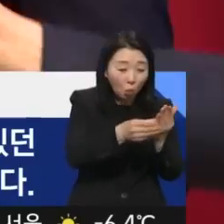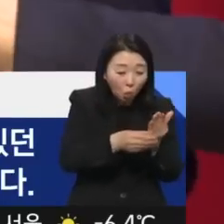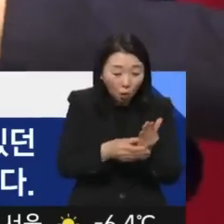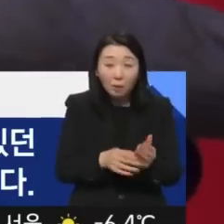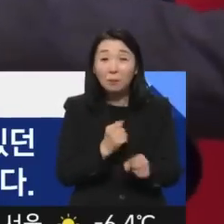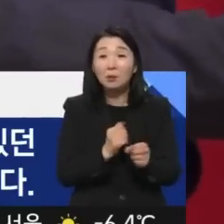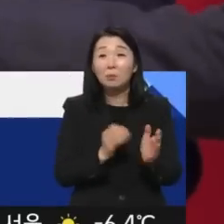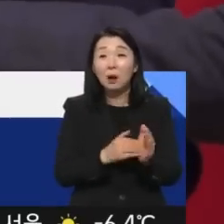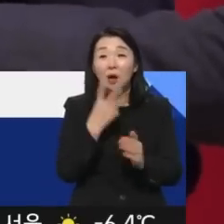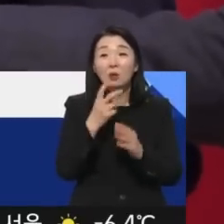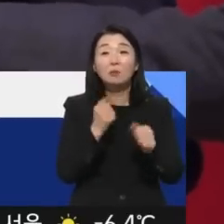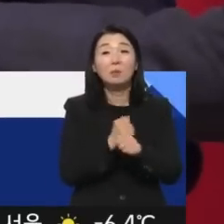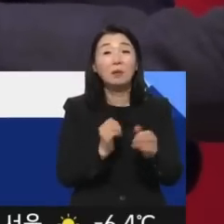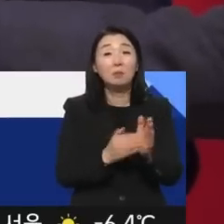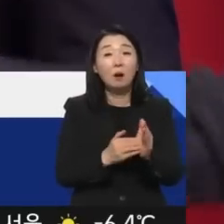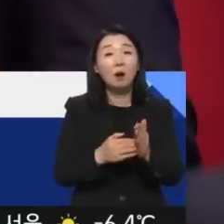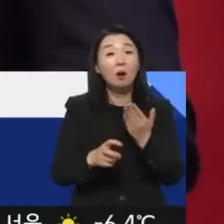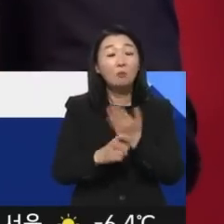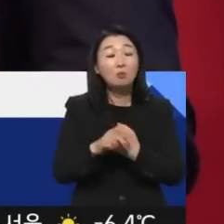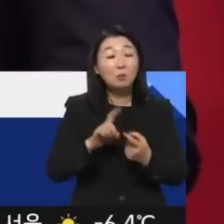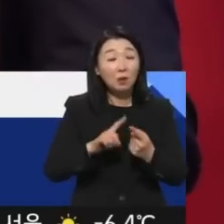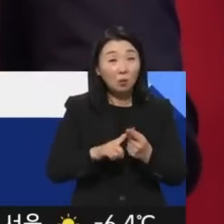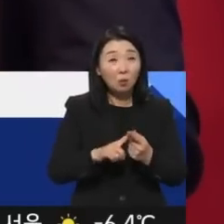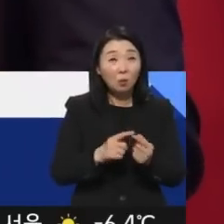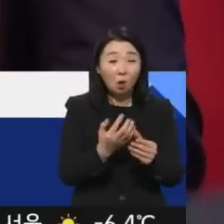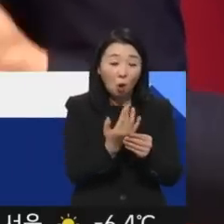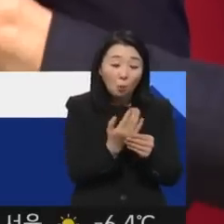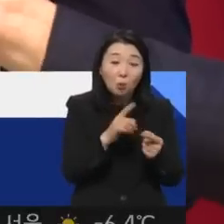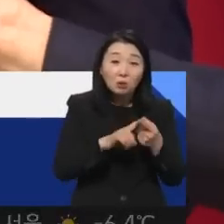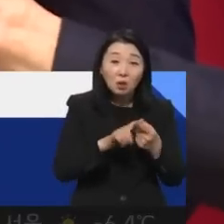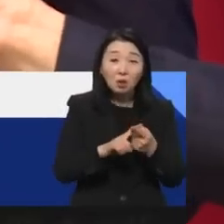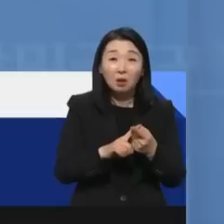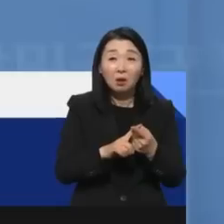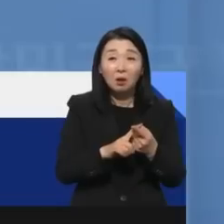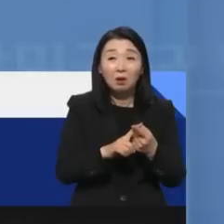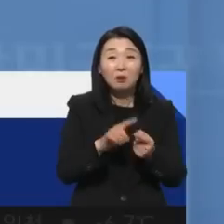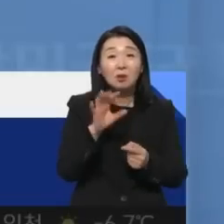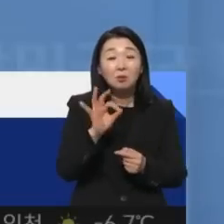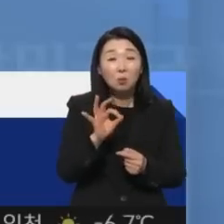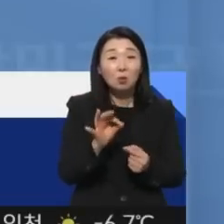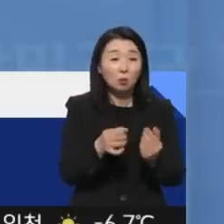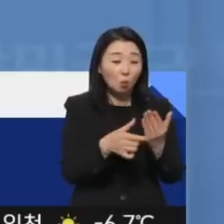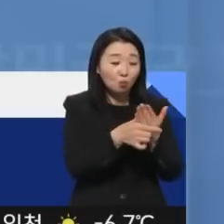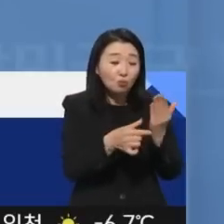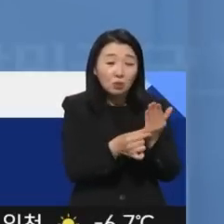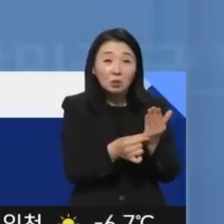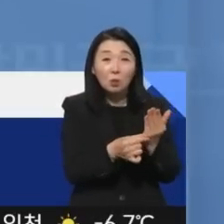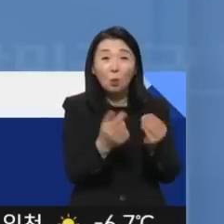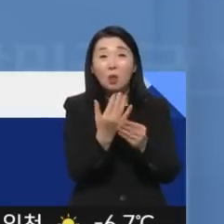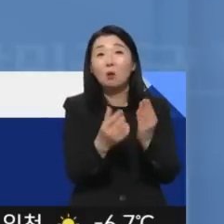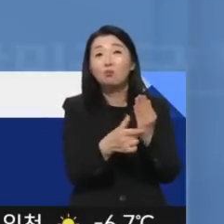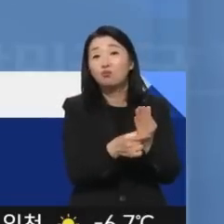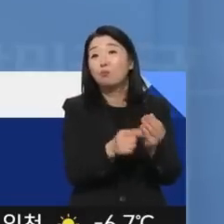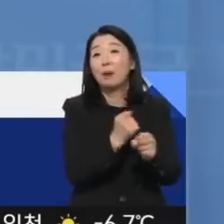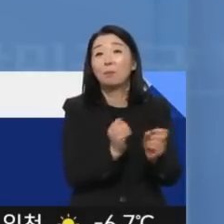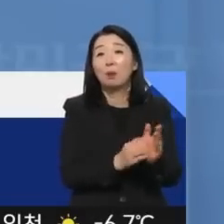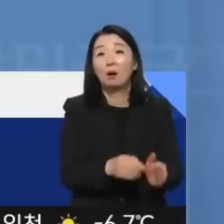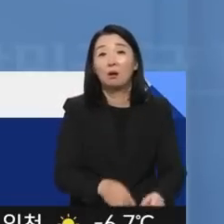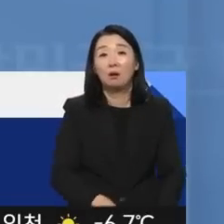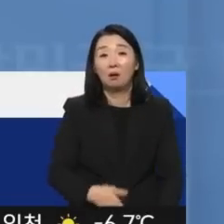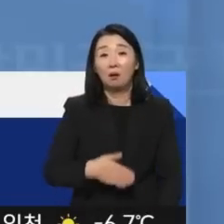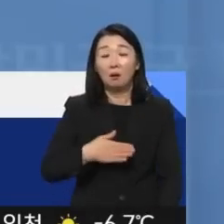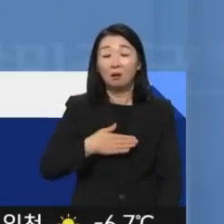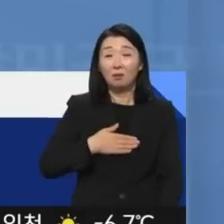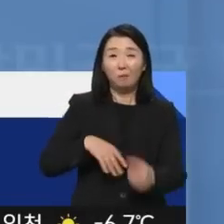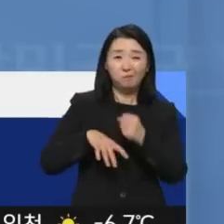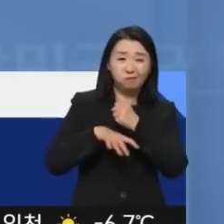것입니다. 이렇게 불법으로 봉투째든 이 조의금, 부의금을 돈 뭉치, 현금 뭉치로 만들어서 저를